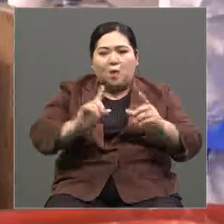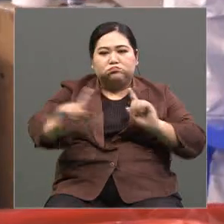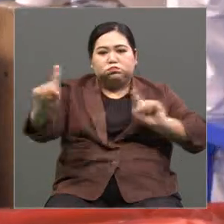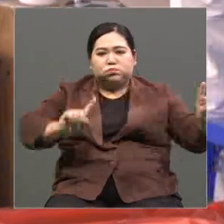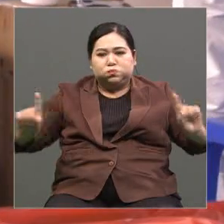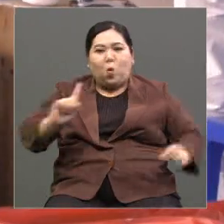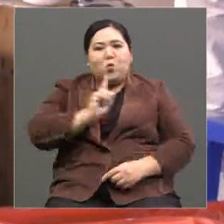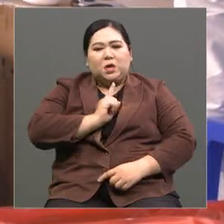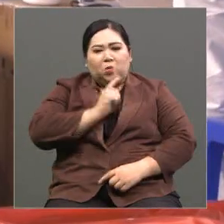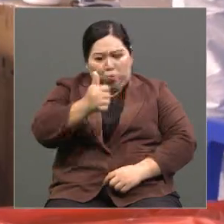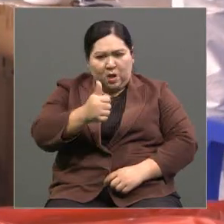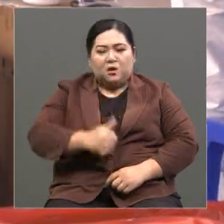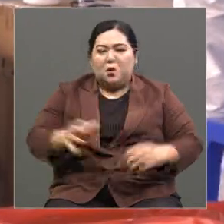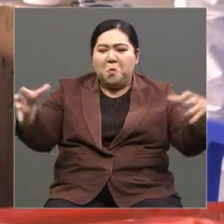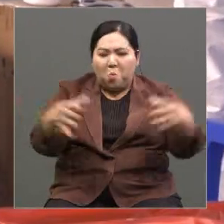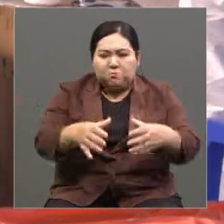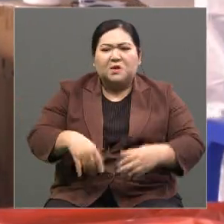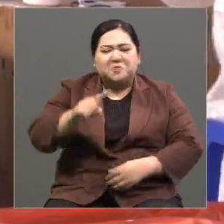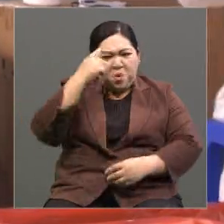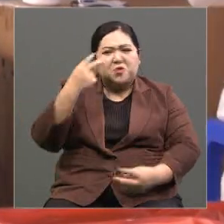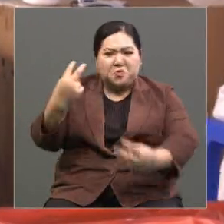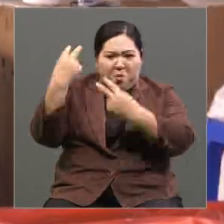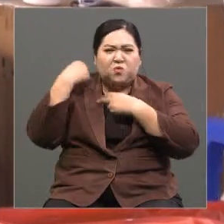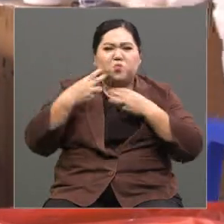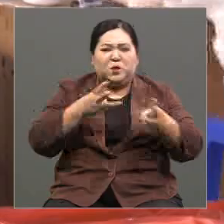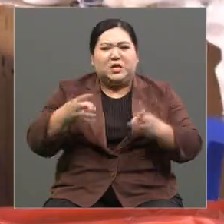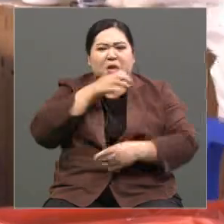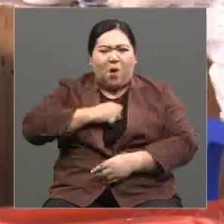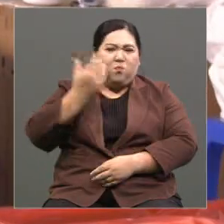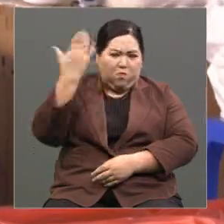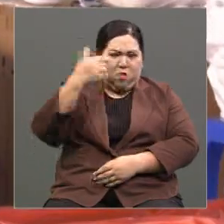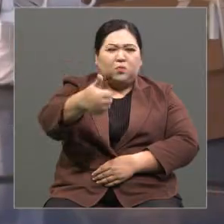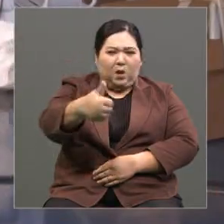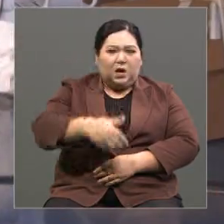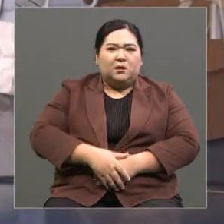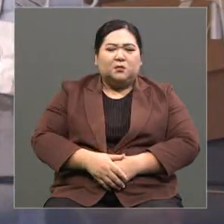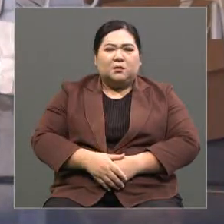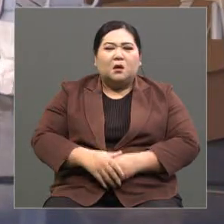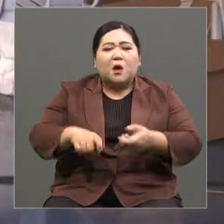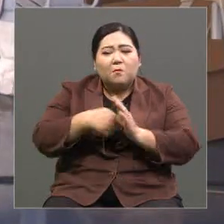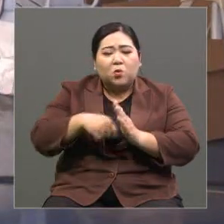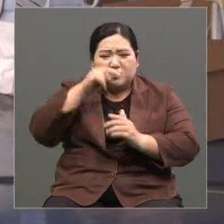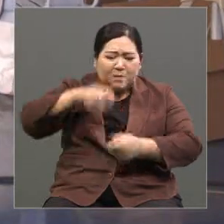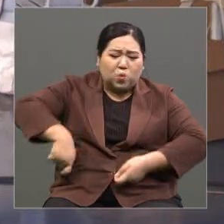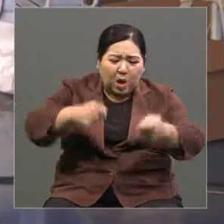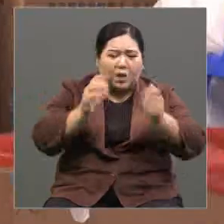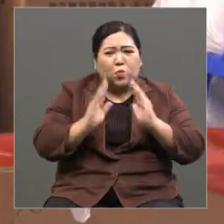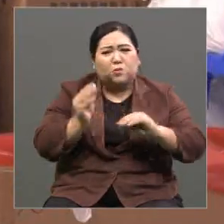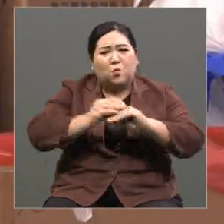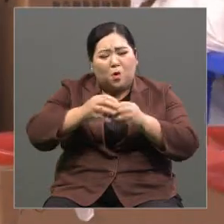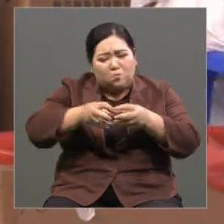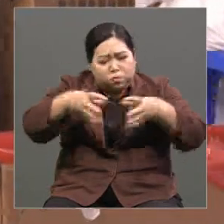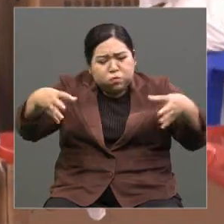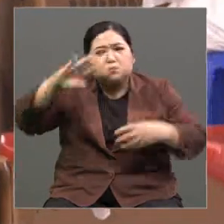นะสมัยนั้นน่ะใช่ค่ะตอนนี้อาจจะต้องกลับมาใช้ใหม่เหมือนเดิมนะคะเพราะว่าสถานการณ์คือหลังสงกรานต์เนี่ยมันมียอดผู้ติดเชื้ออย่างเห็นได้ชัดนั่นเอง